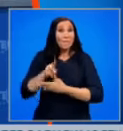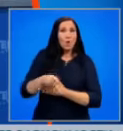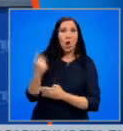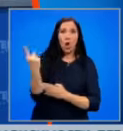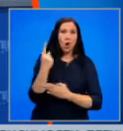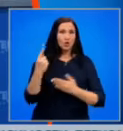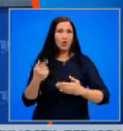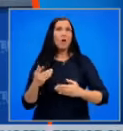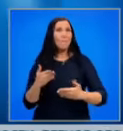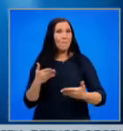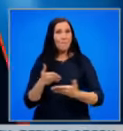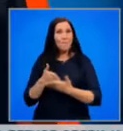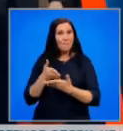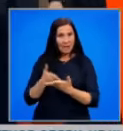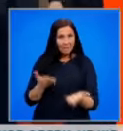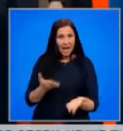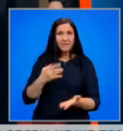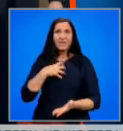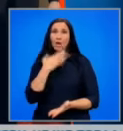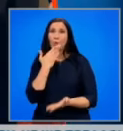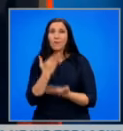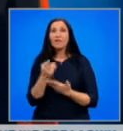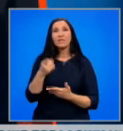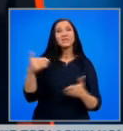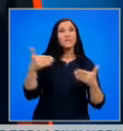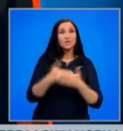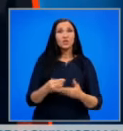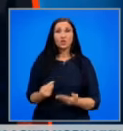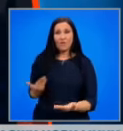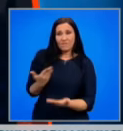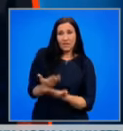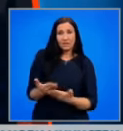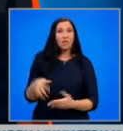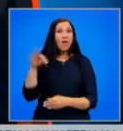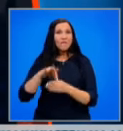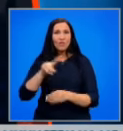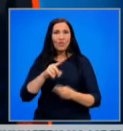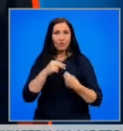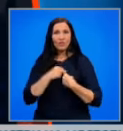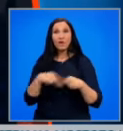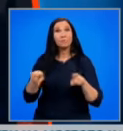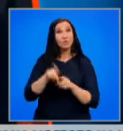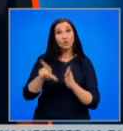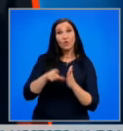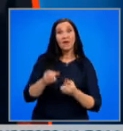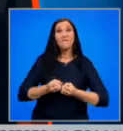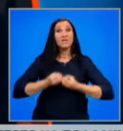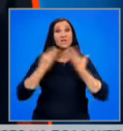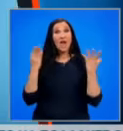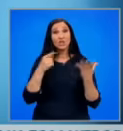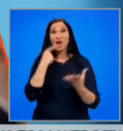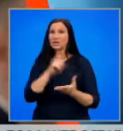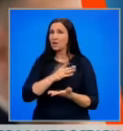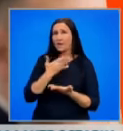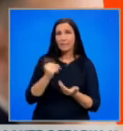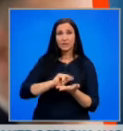едно препятствие, ГЕРБ обявиха тази вечер, че ще внесат вот на недоверие. В същото време от Възраждане казаха, че няма да се регистрират по